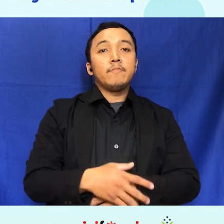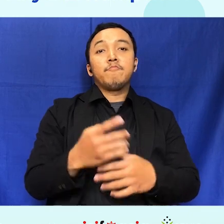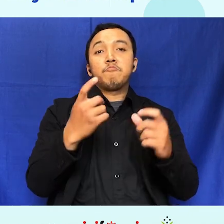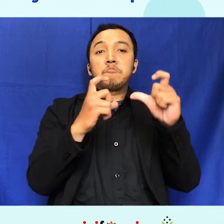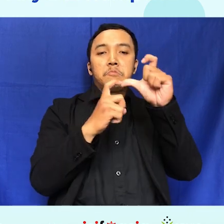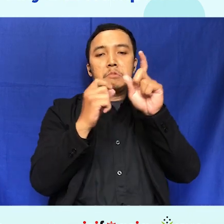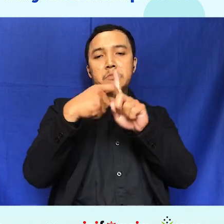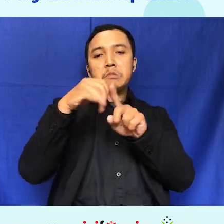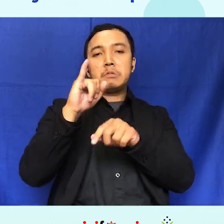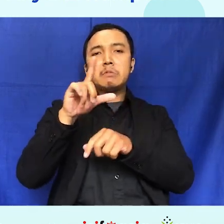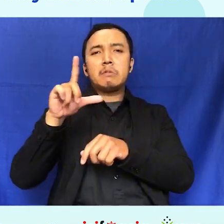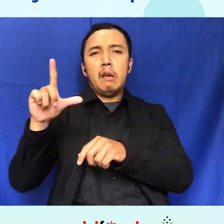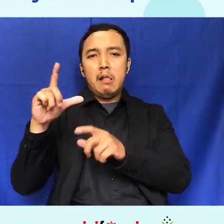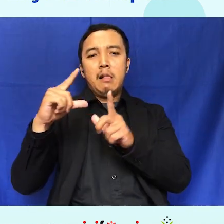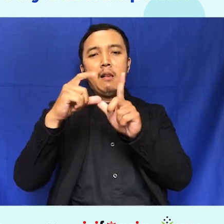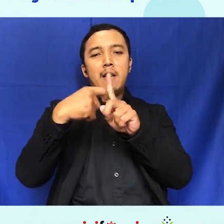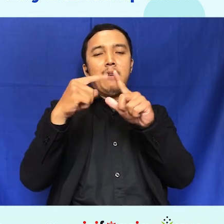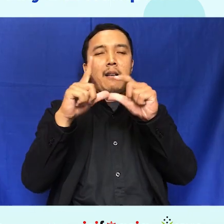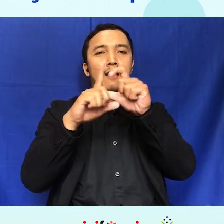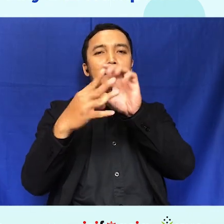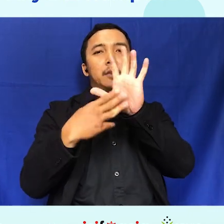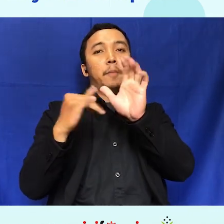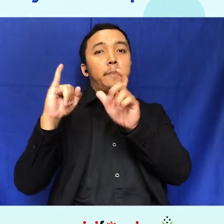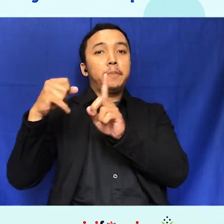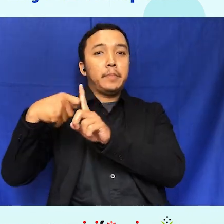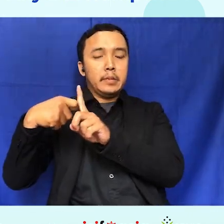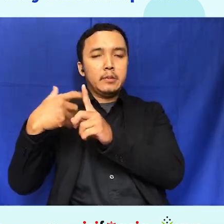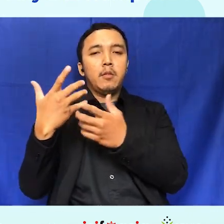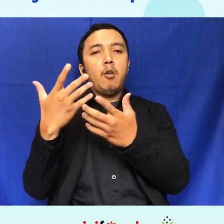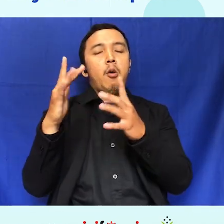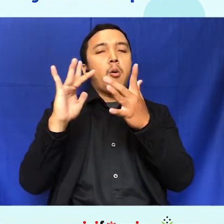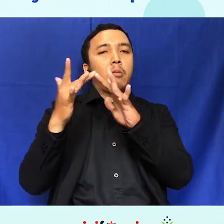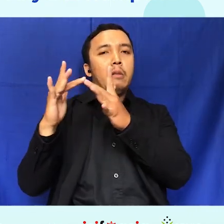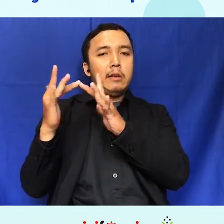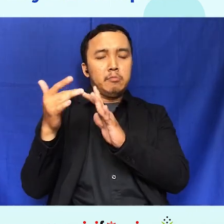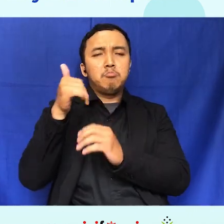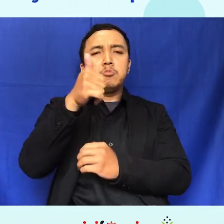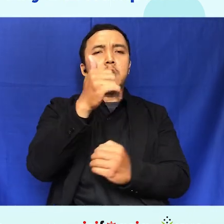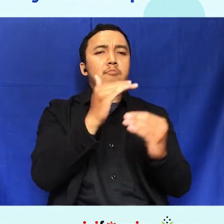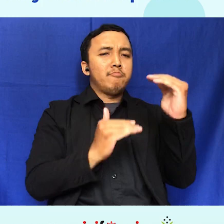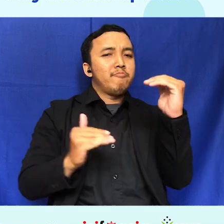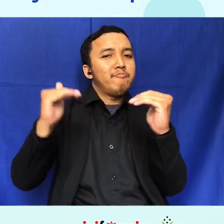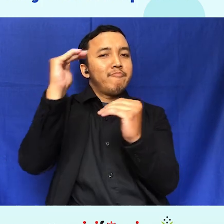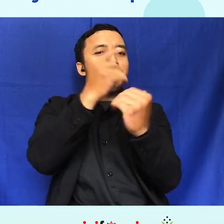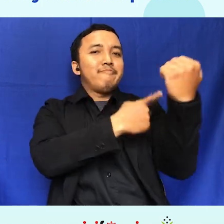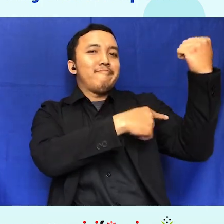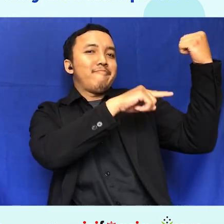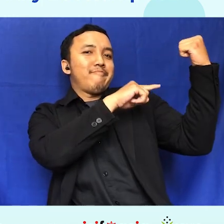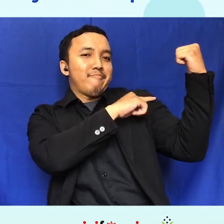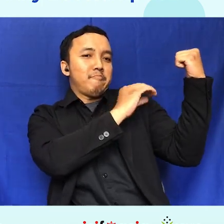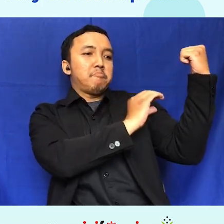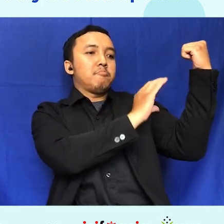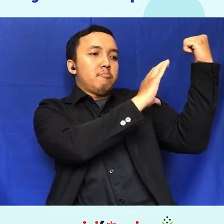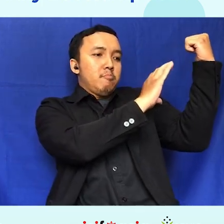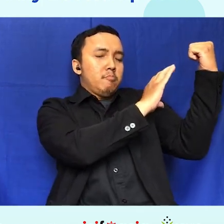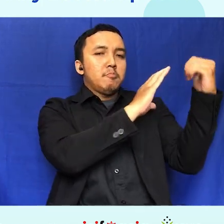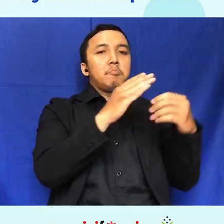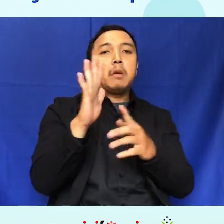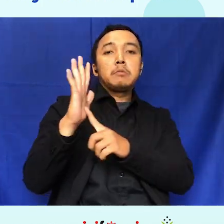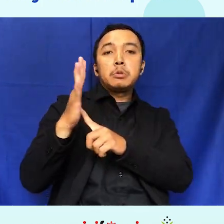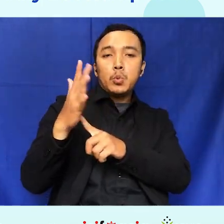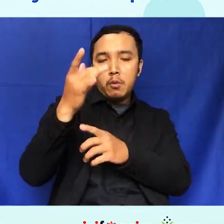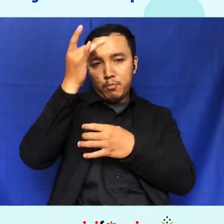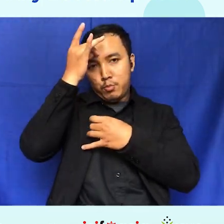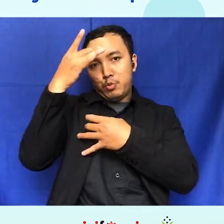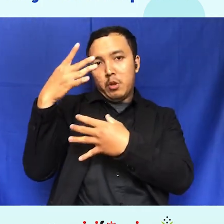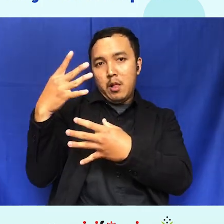Skill Academy adalah situs khusus online untuk meningkatkan teknikal dan soft skill di berbagai bidang bagi mahasiswa, profesional,